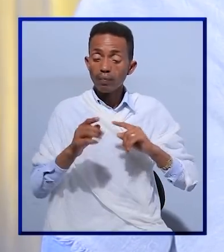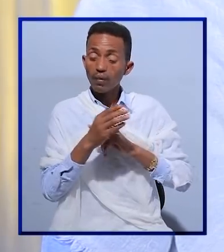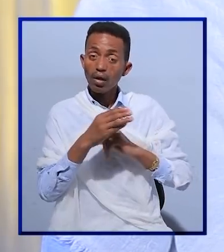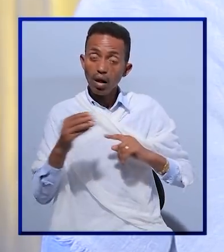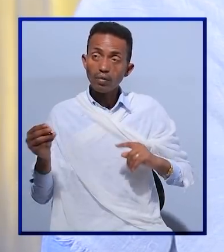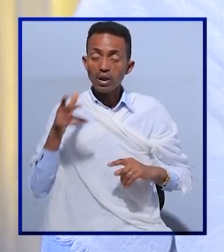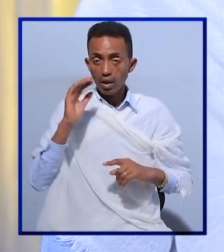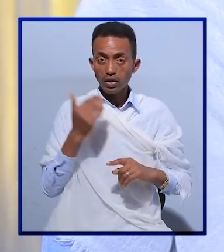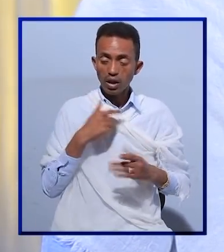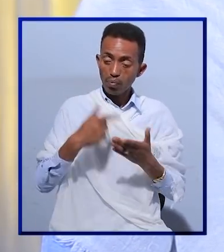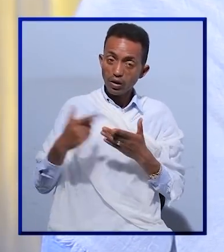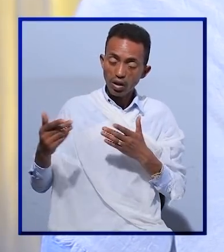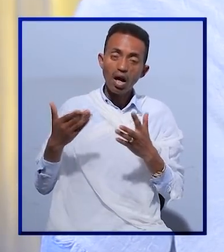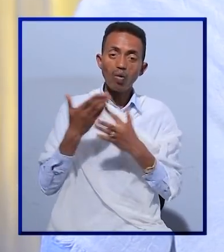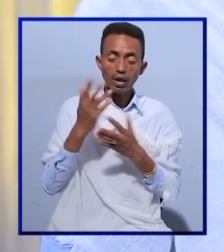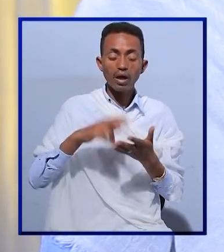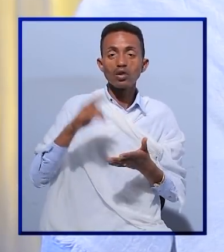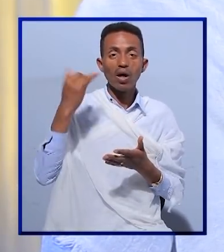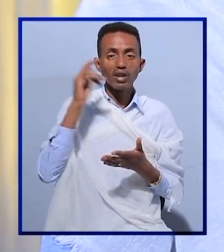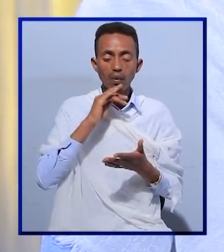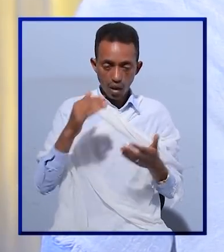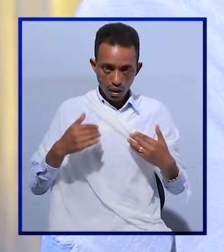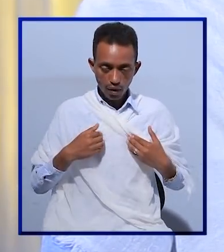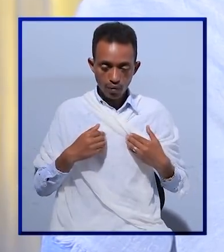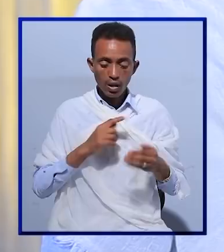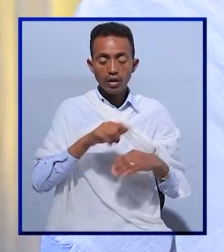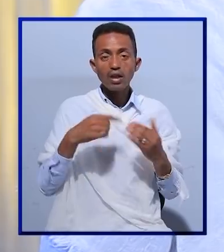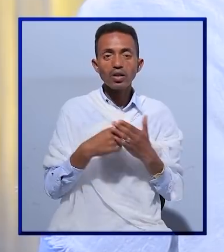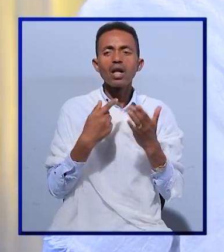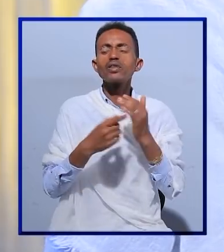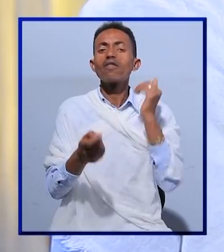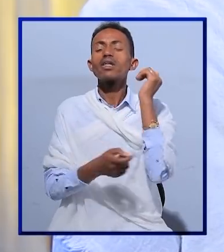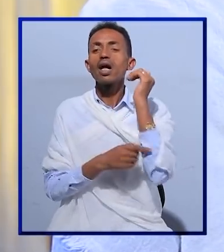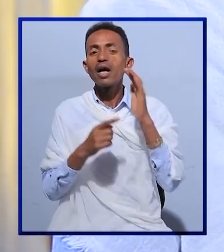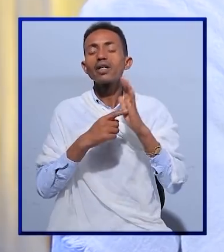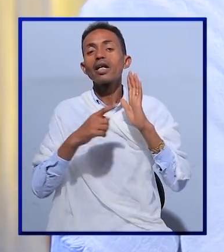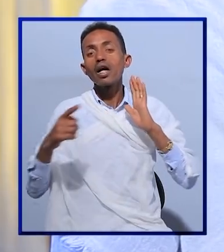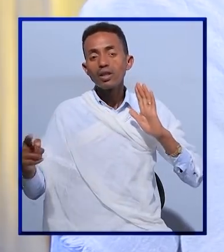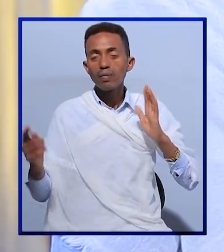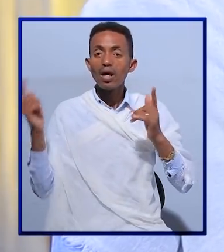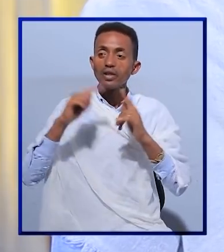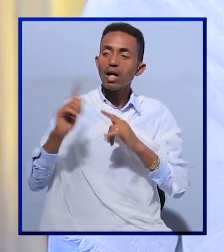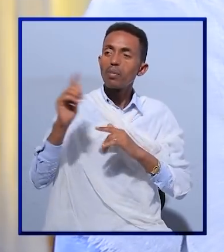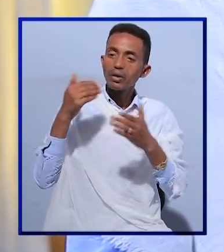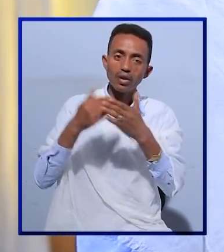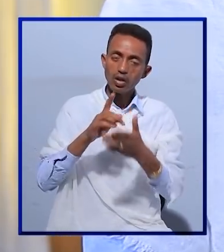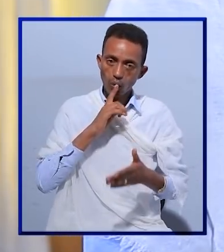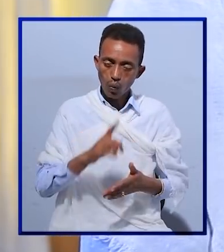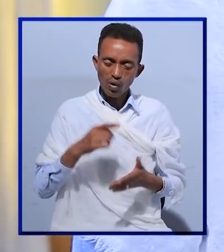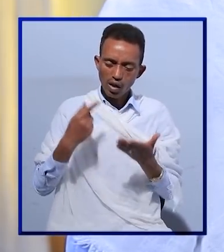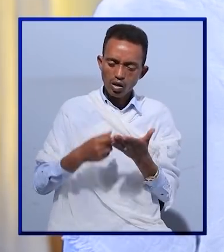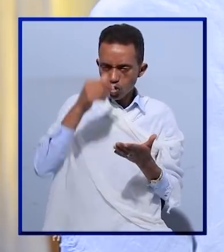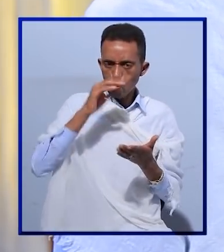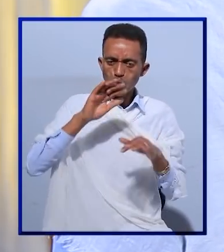ይሄን መፍቀድ የለብንምና እህታችንም በዚህ አንጻር ያነሳቸው ሐሳብ አለ። እንግዲህ ለዚህ ፈተና ይዳረጋት እስከምን ድረስ